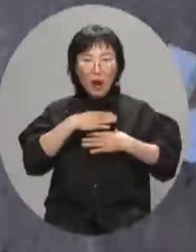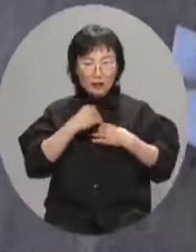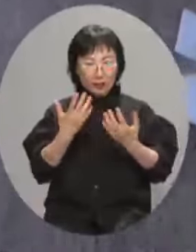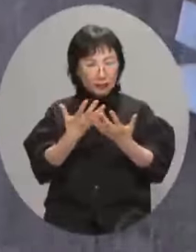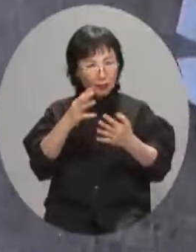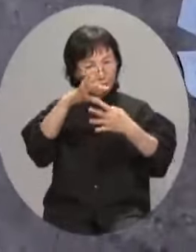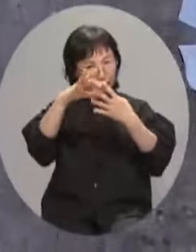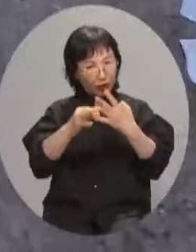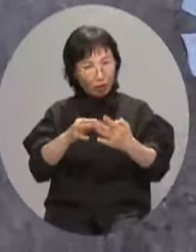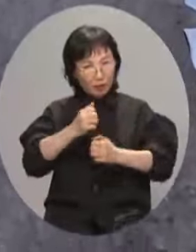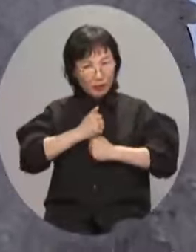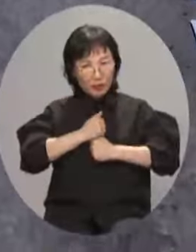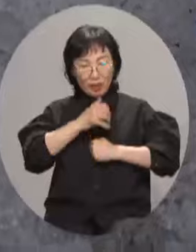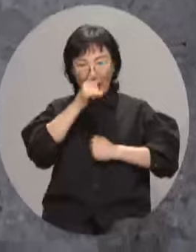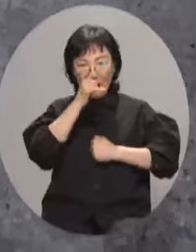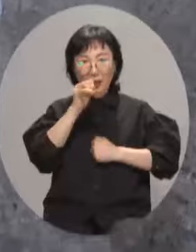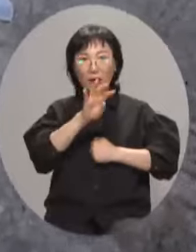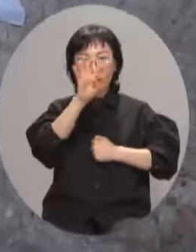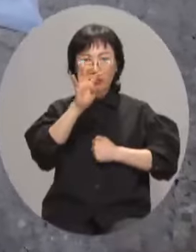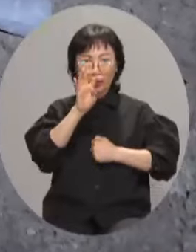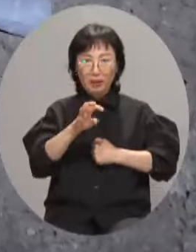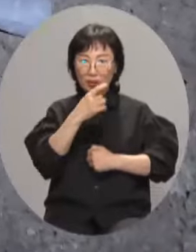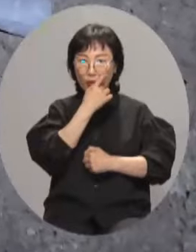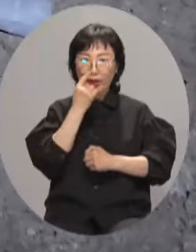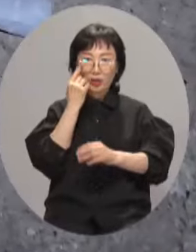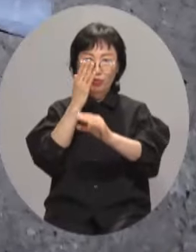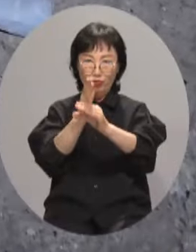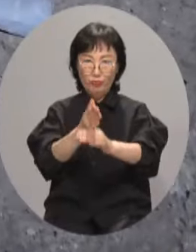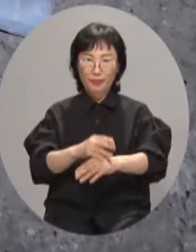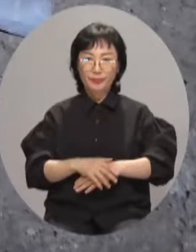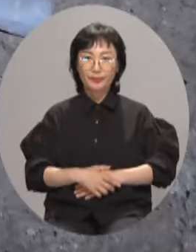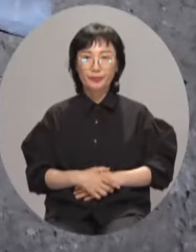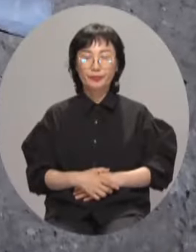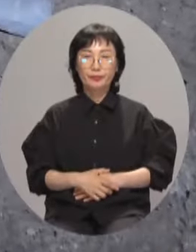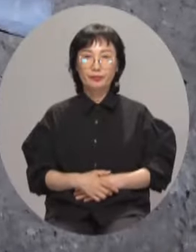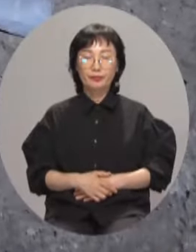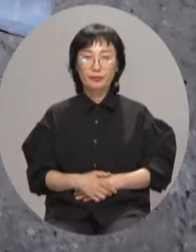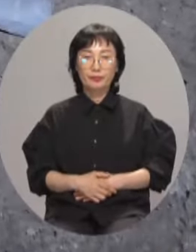지켜졌는지 여부 등을 들여다보고 있다고 밝혔습니다. MBC 뉴스 전재웅입니다.